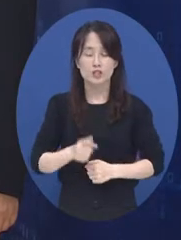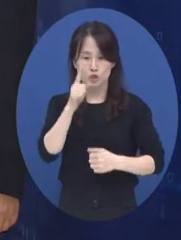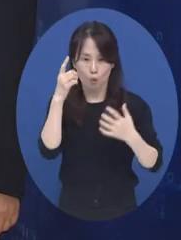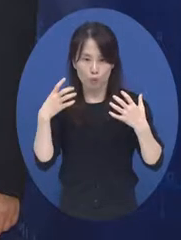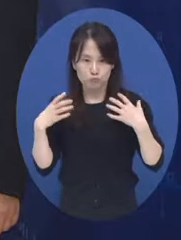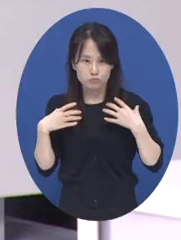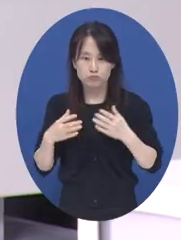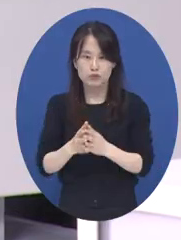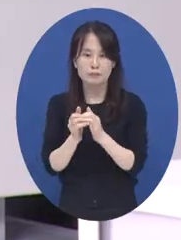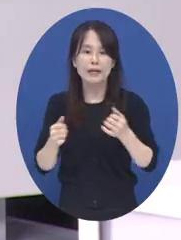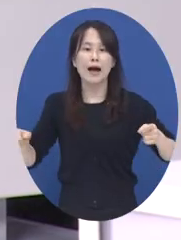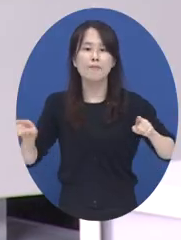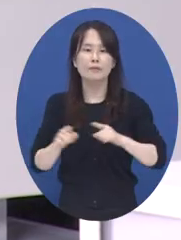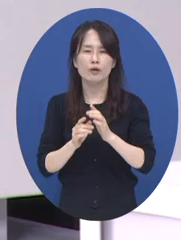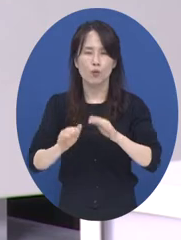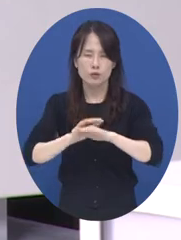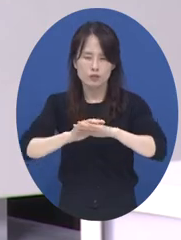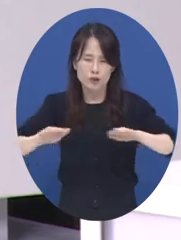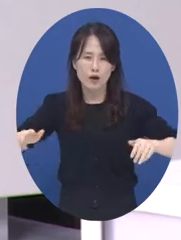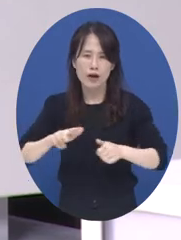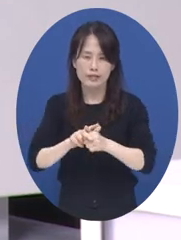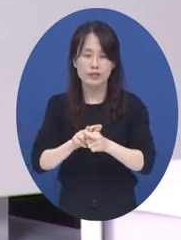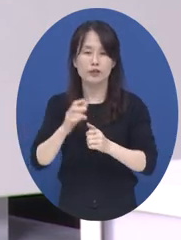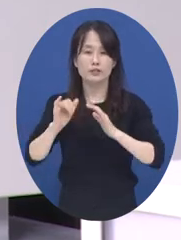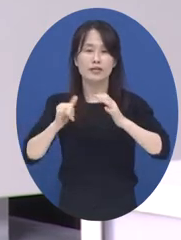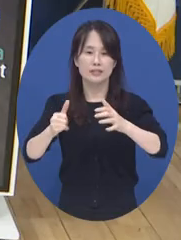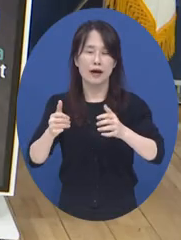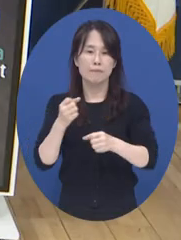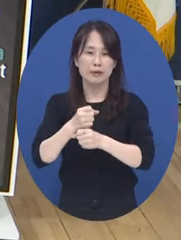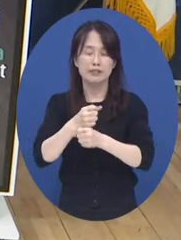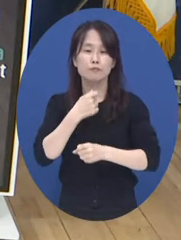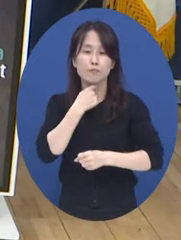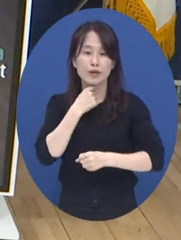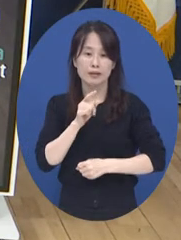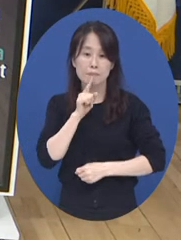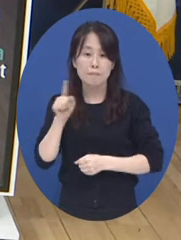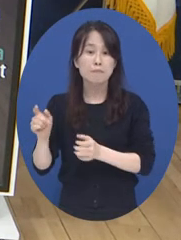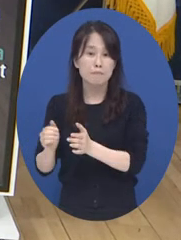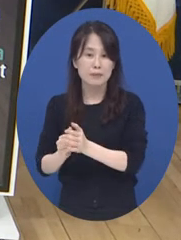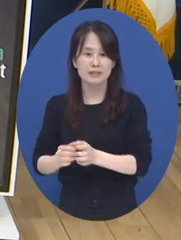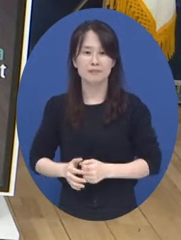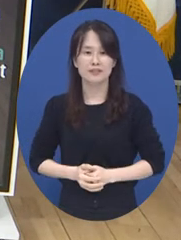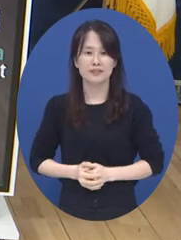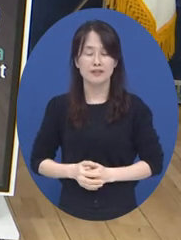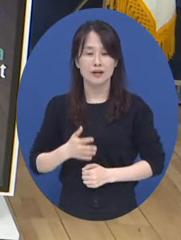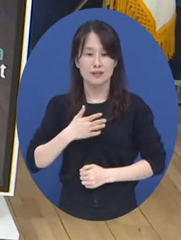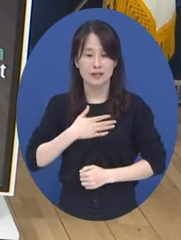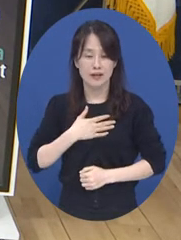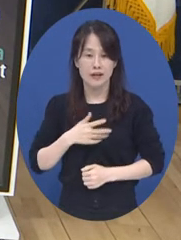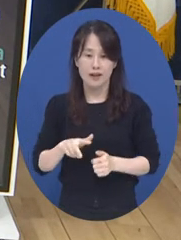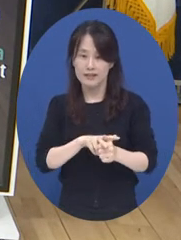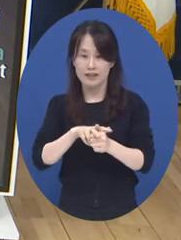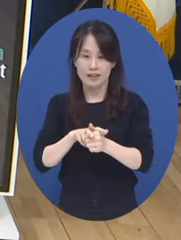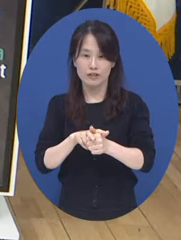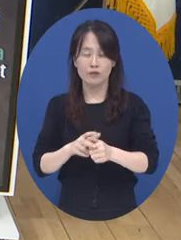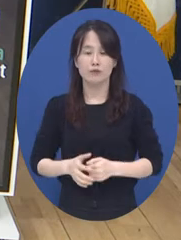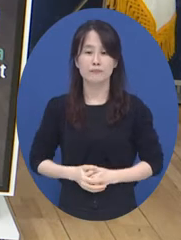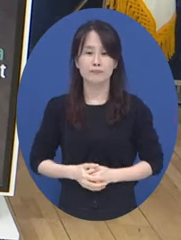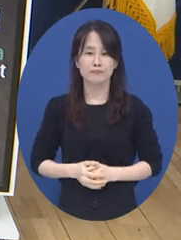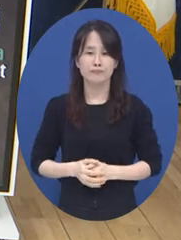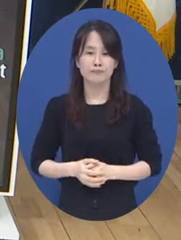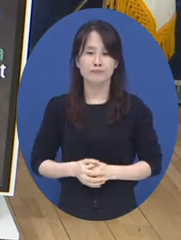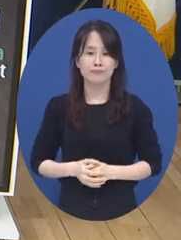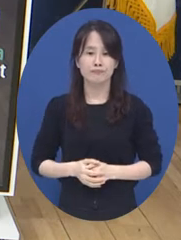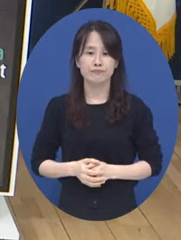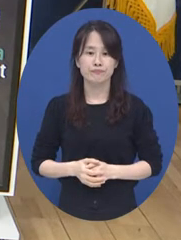시민이 함께 공정한 데이터 세상을 만들자 는 의미의 퍼포먼스가 펼쳐졌습니다 마이 데이터 아